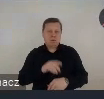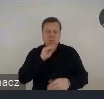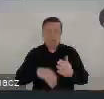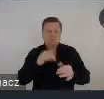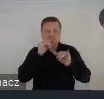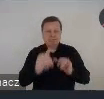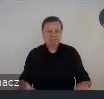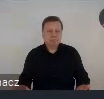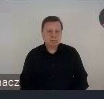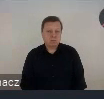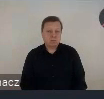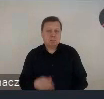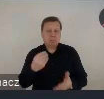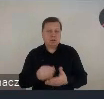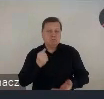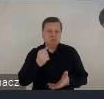umowy i wypłacić